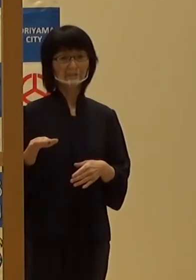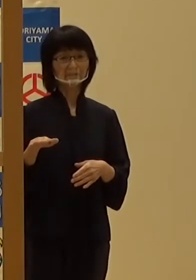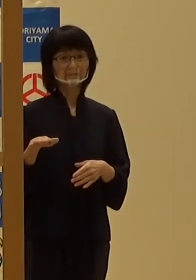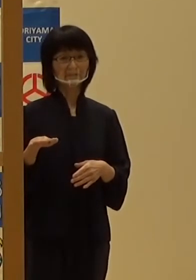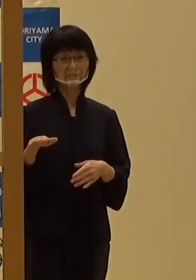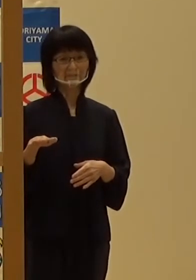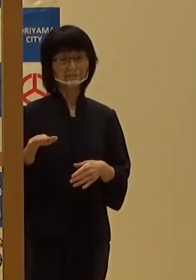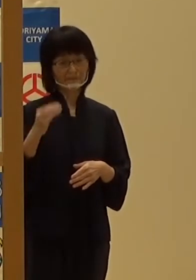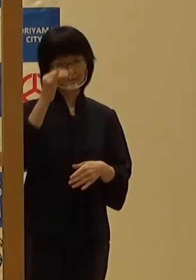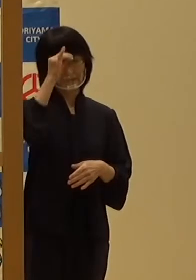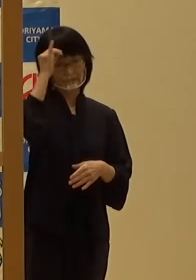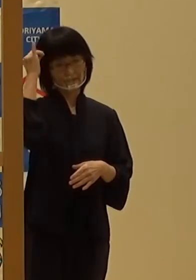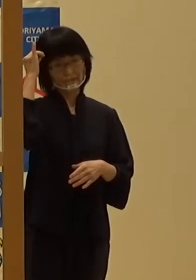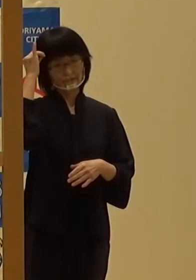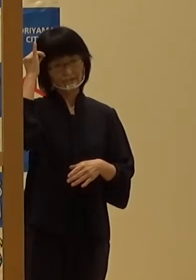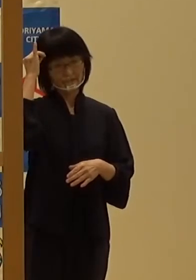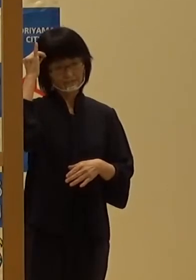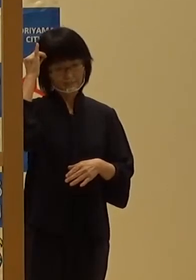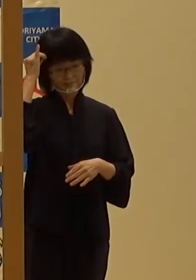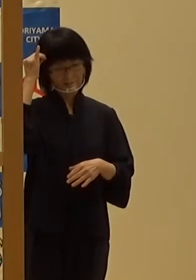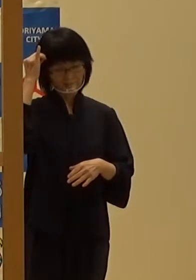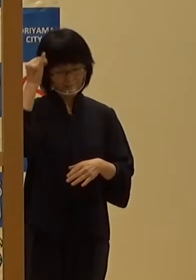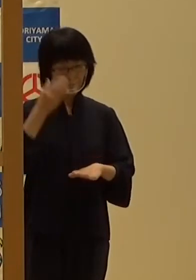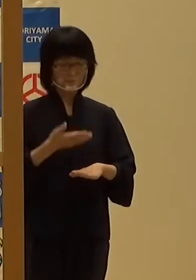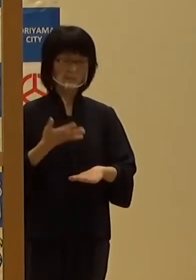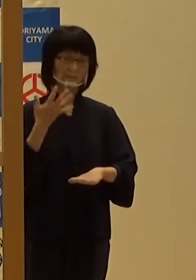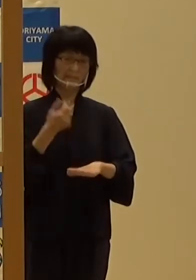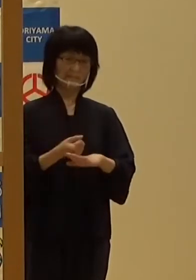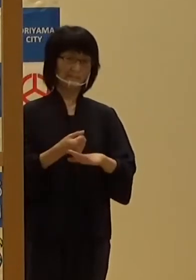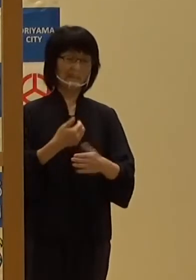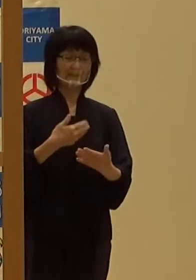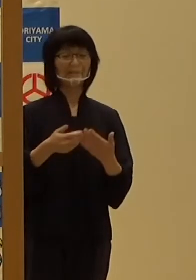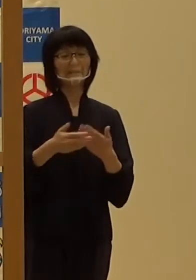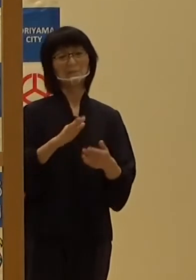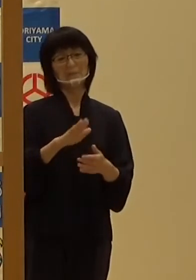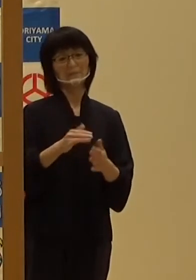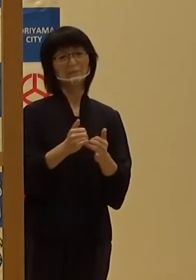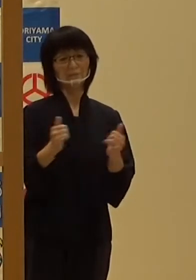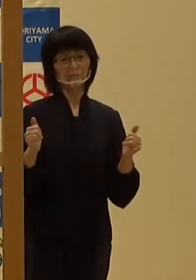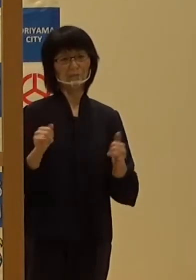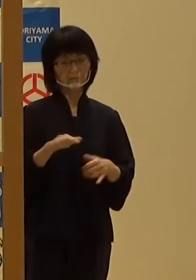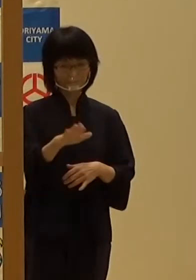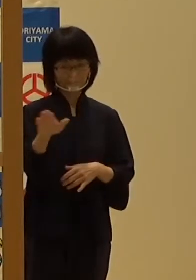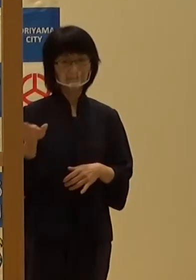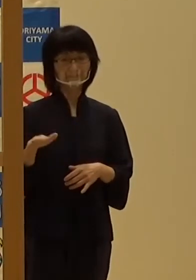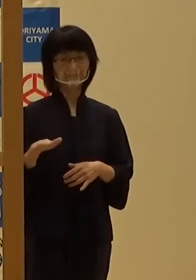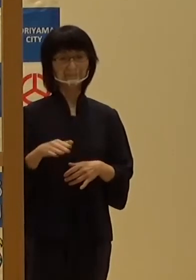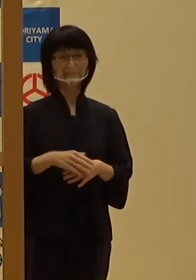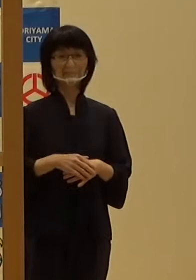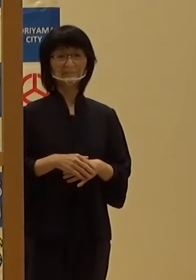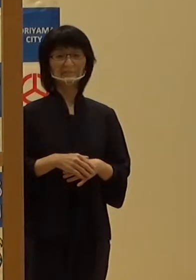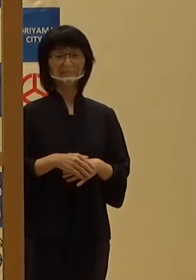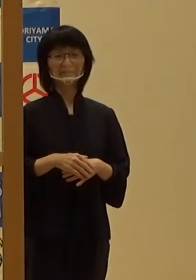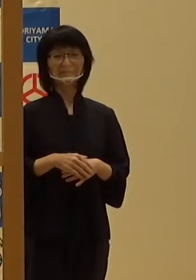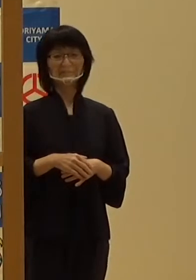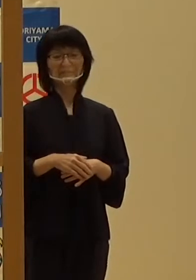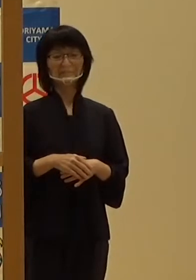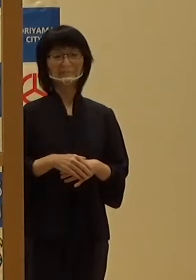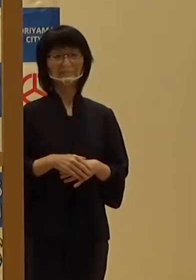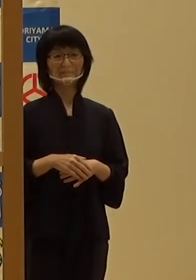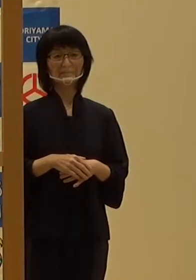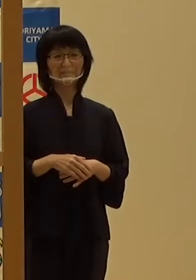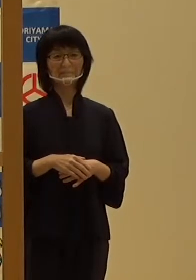見識、識見、そして経験もお持ちの方でございます。で、私どもがお示しした、設